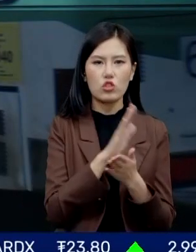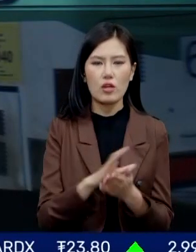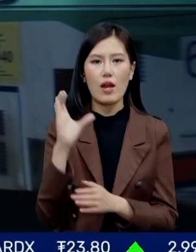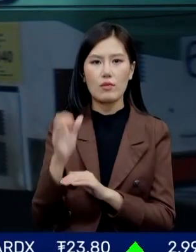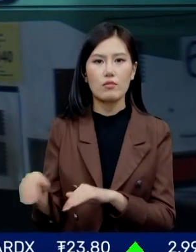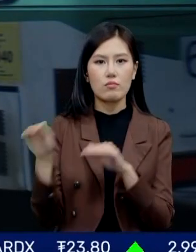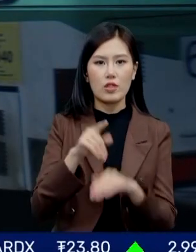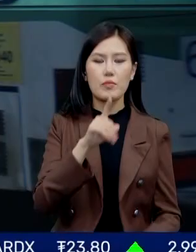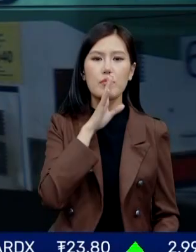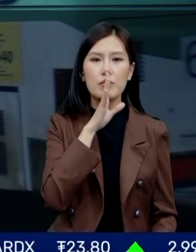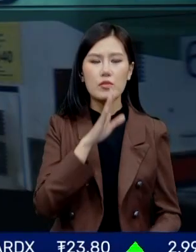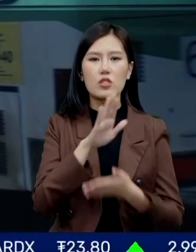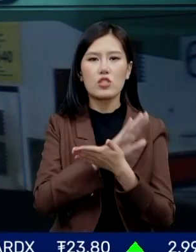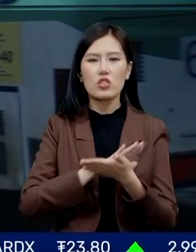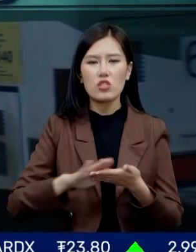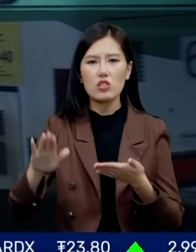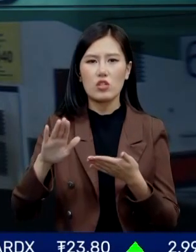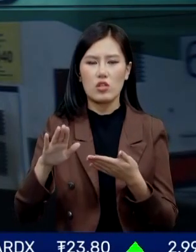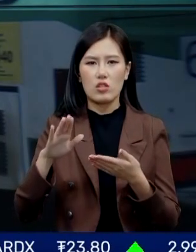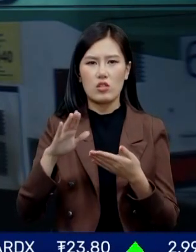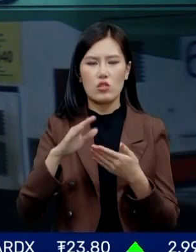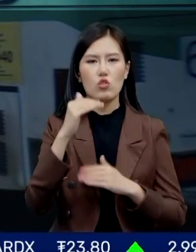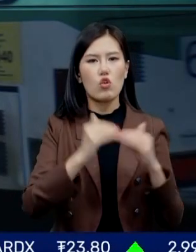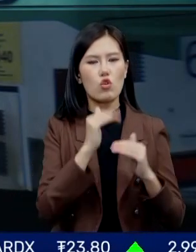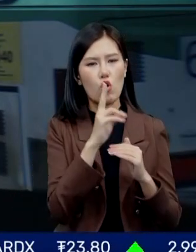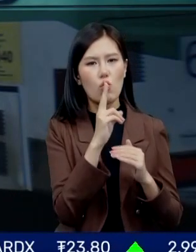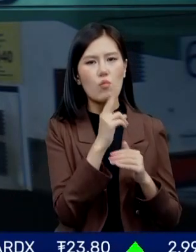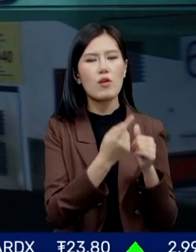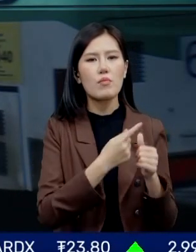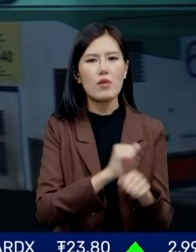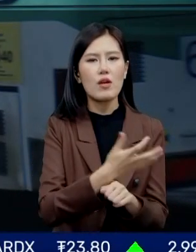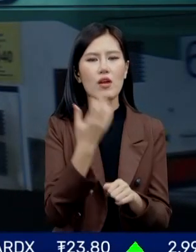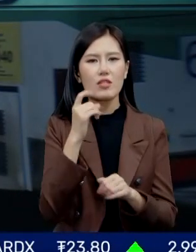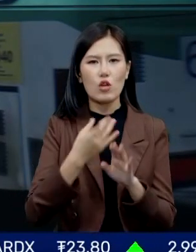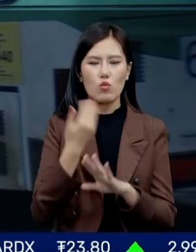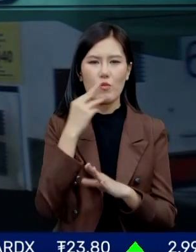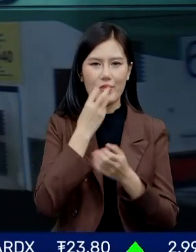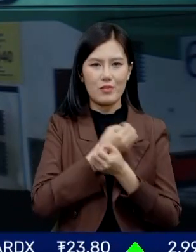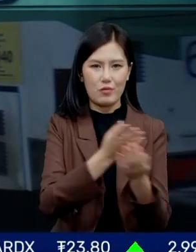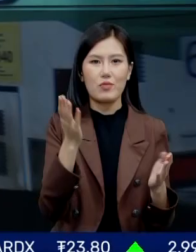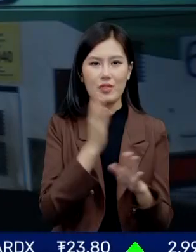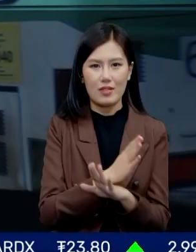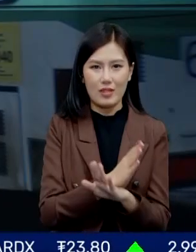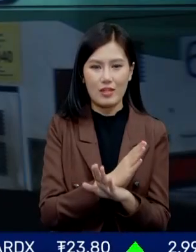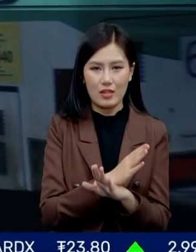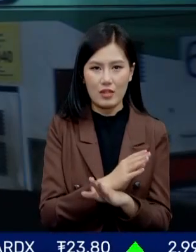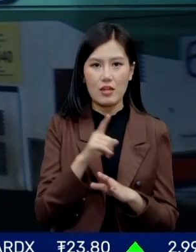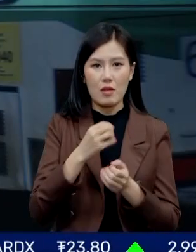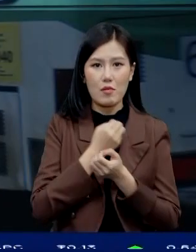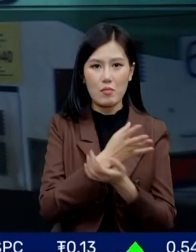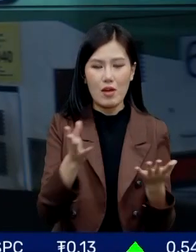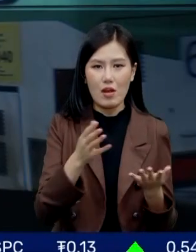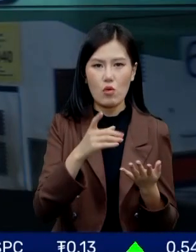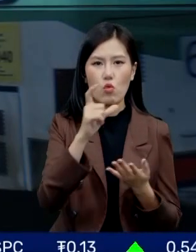шин тендерийг одоогоос сарын өмнө зарласан. За харин өнөөдөр нийтийн тээврийн автобус нийлүүлэх тендерийн материалыг олон нийтэд нээлттэй